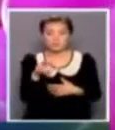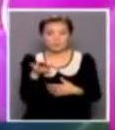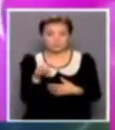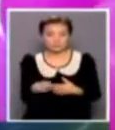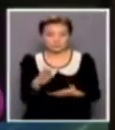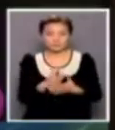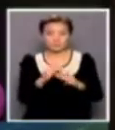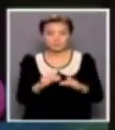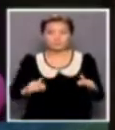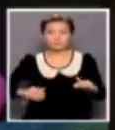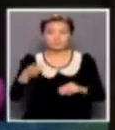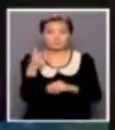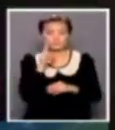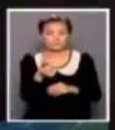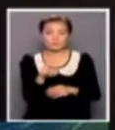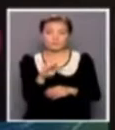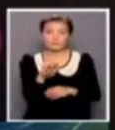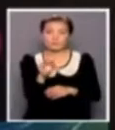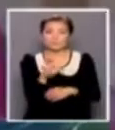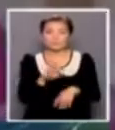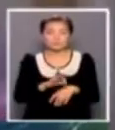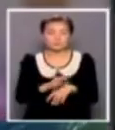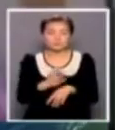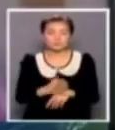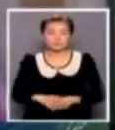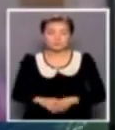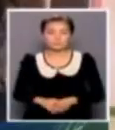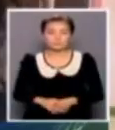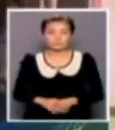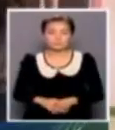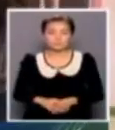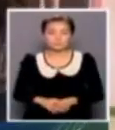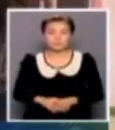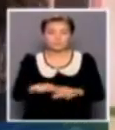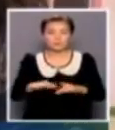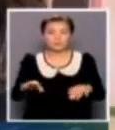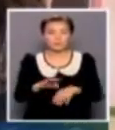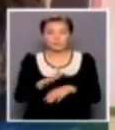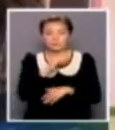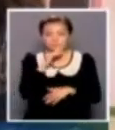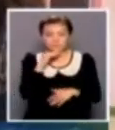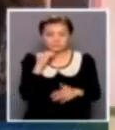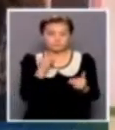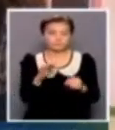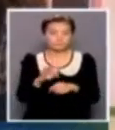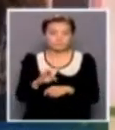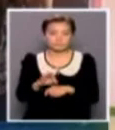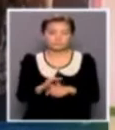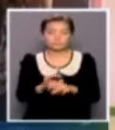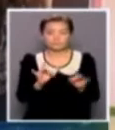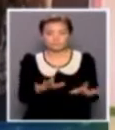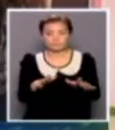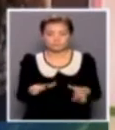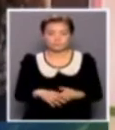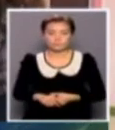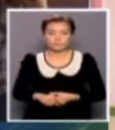Алдияров. Балғын бала 2 жасында лейкоз диагнозына шалдыққан. Балалар ауырмасын, бұл жаман дерт ешқайсын